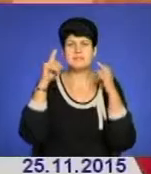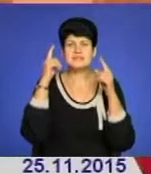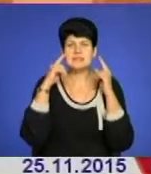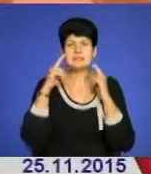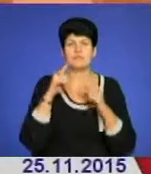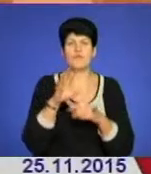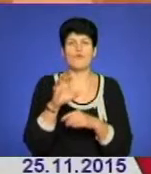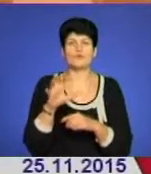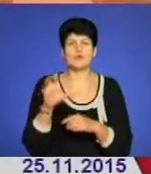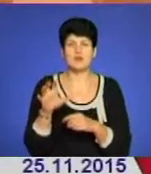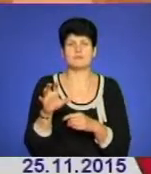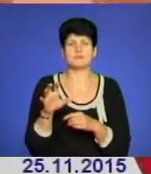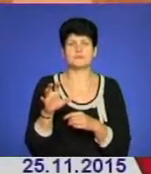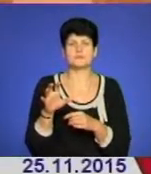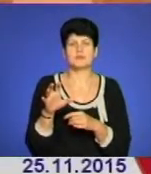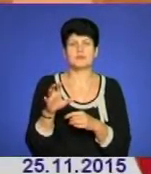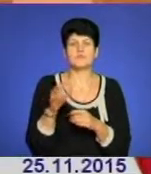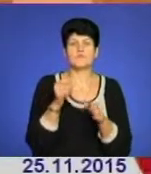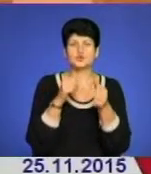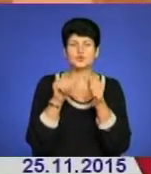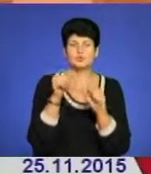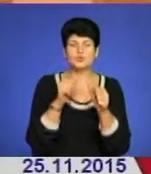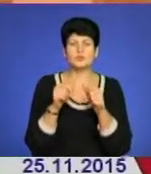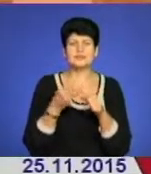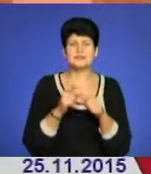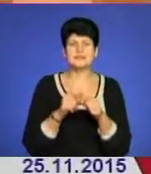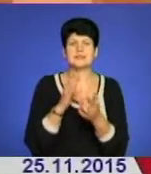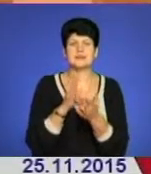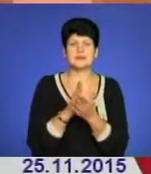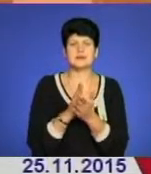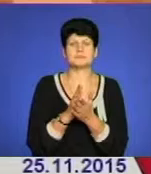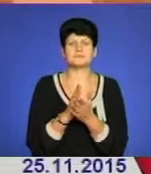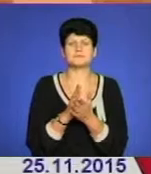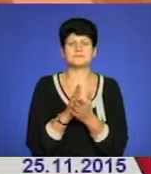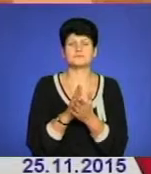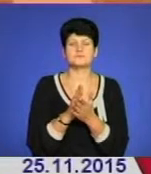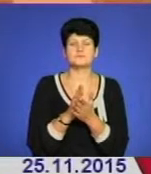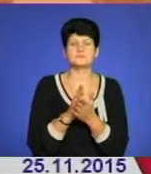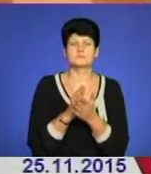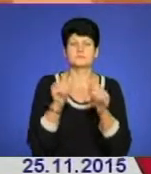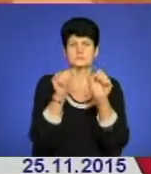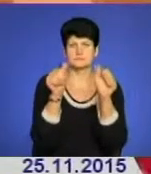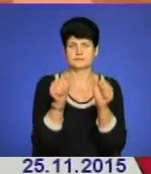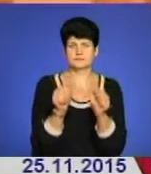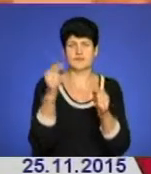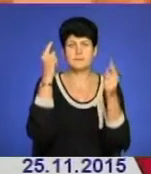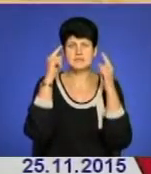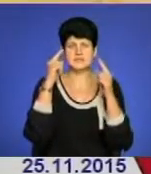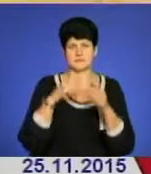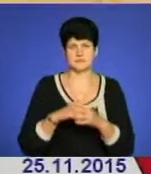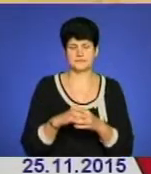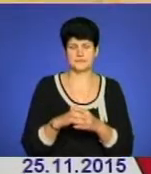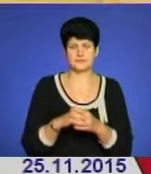мистецтва фотографії, мистецтва саме скульптури і оцей монументального такого саме якраз мистецтва.